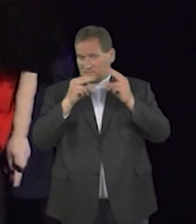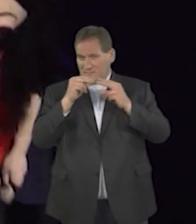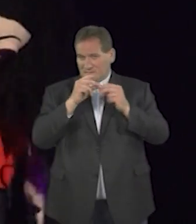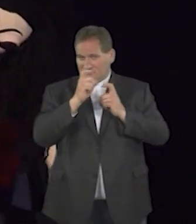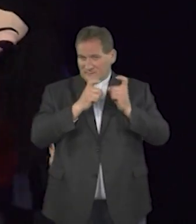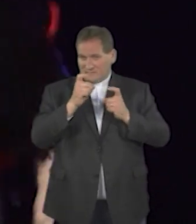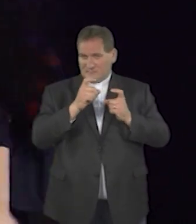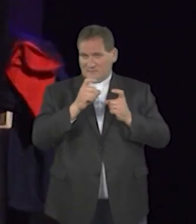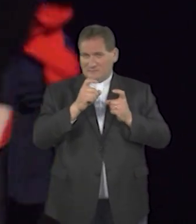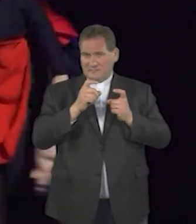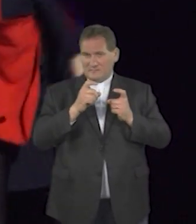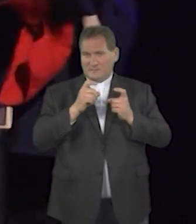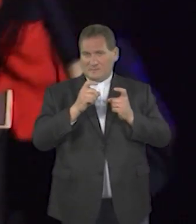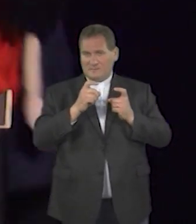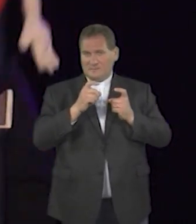Skaczemy.